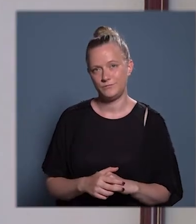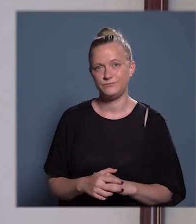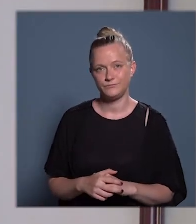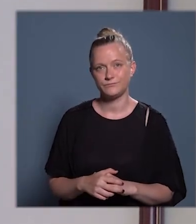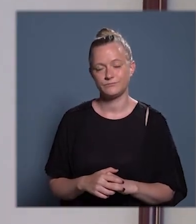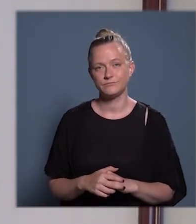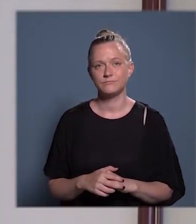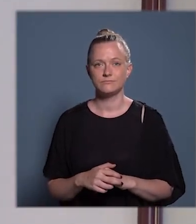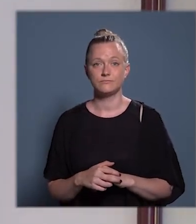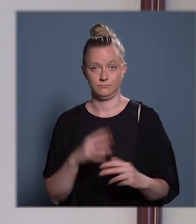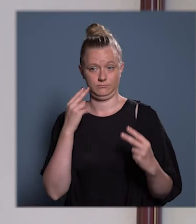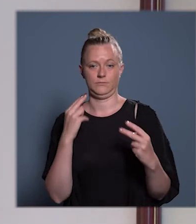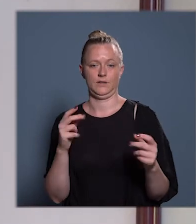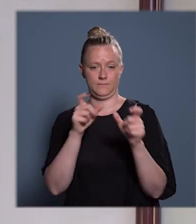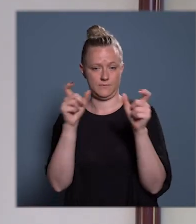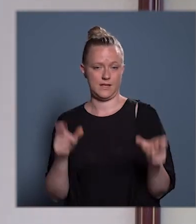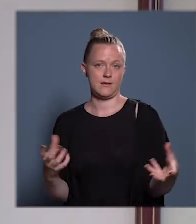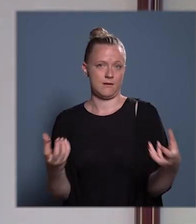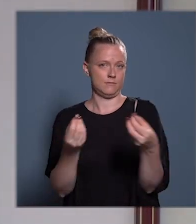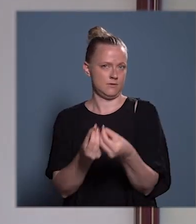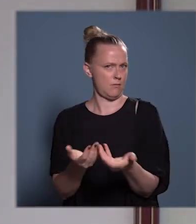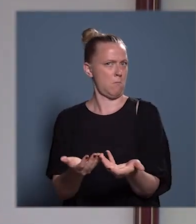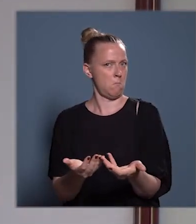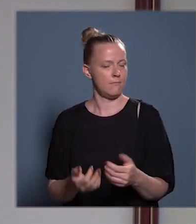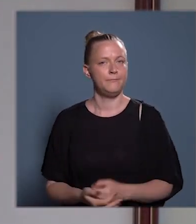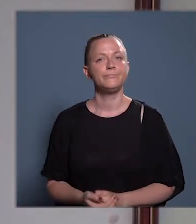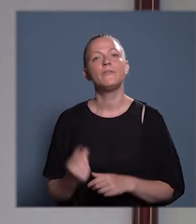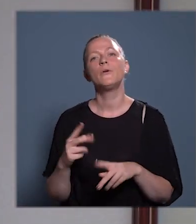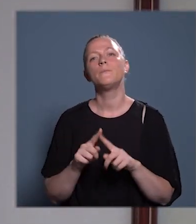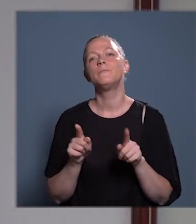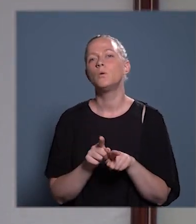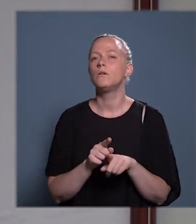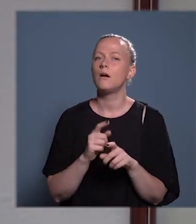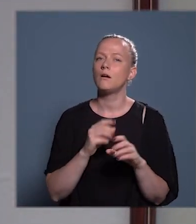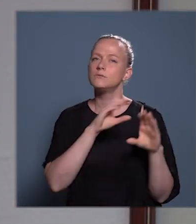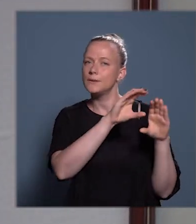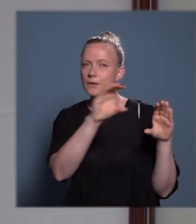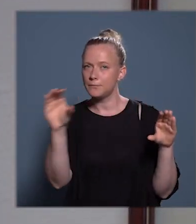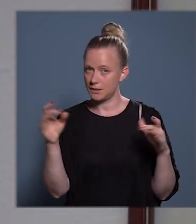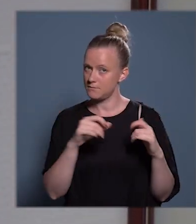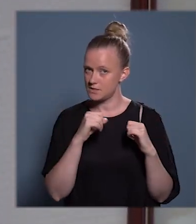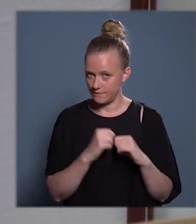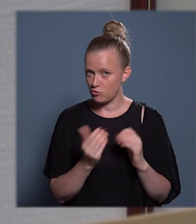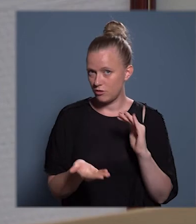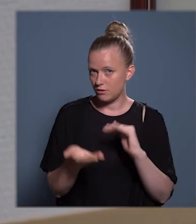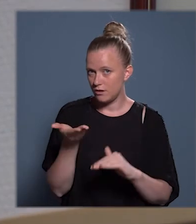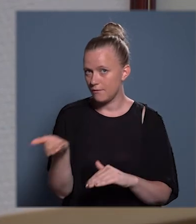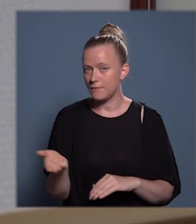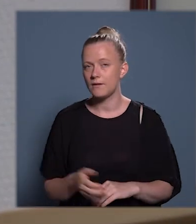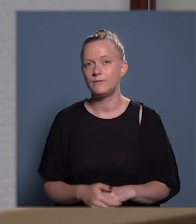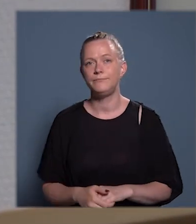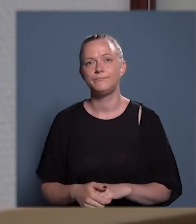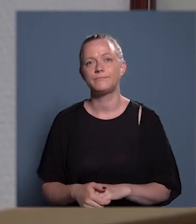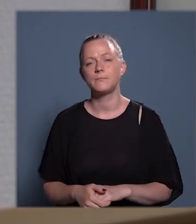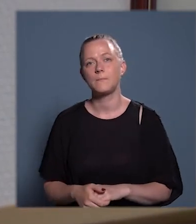ugyan megláttam így fül a kerettel. És van még olyan kép a kiállítottak közül, amit úgy szívesen kiemelne?